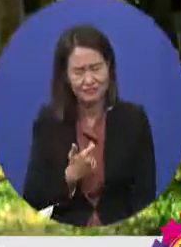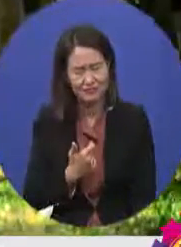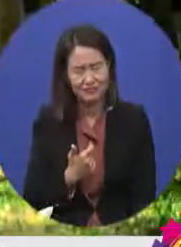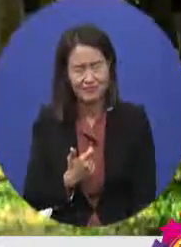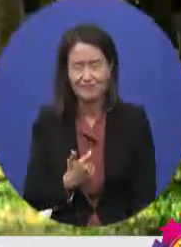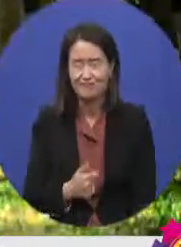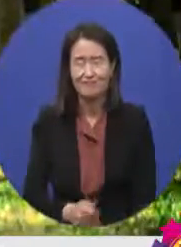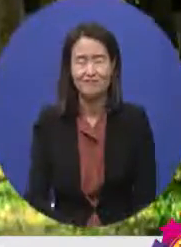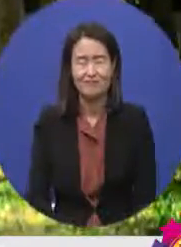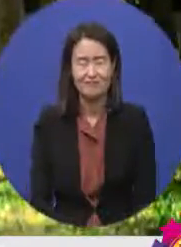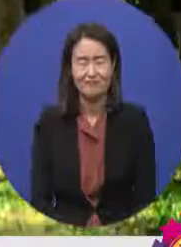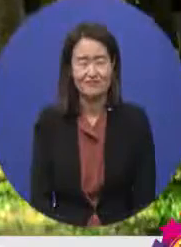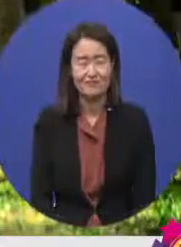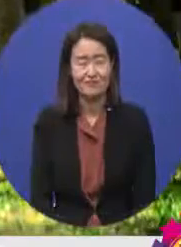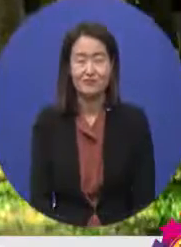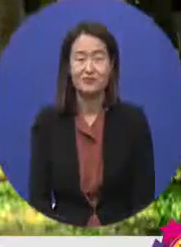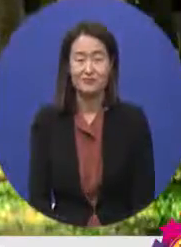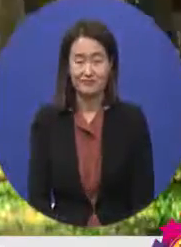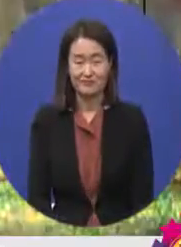태웠소.